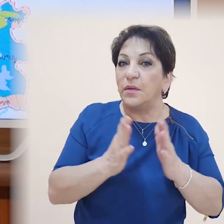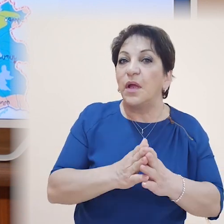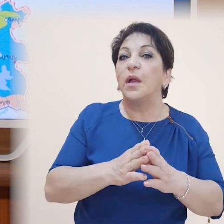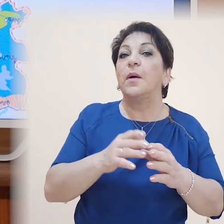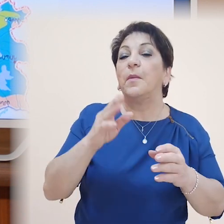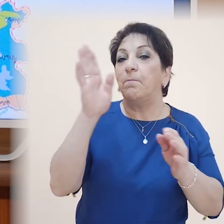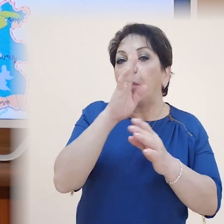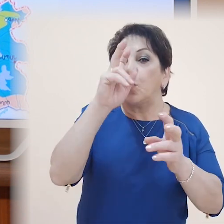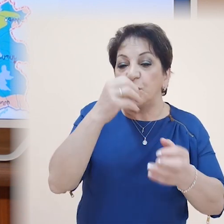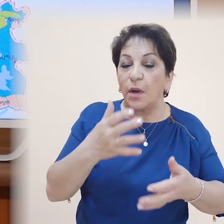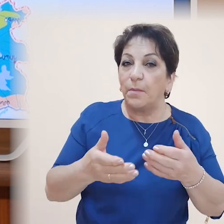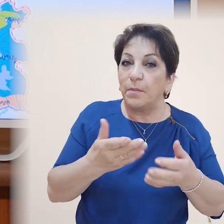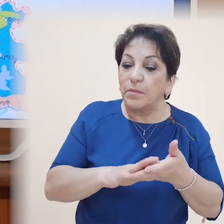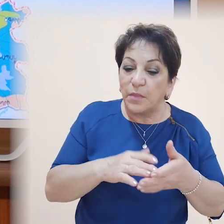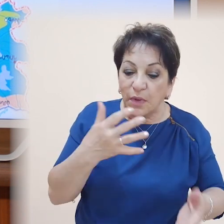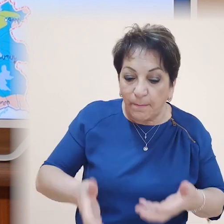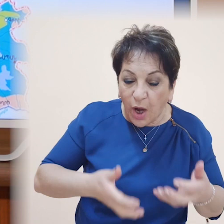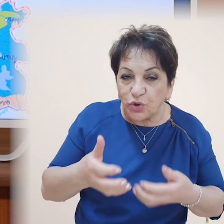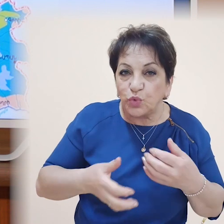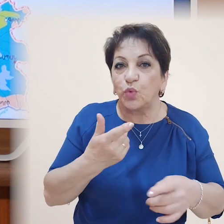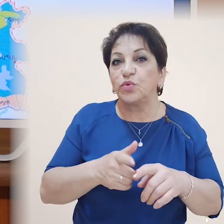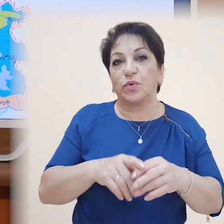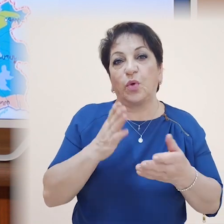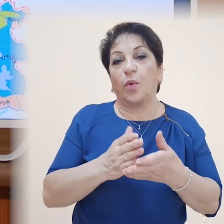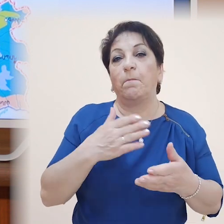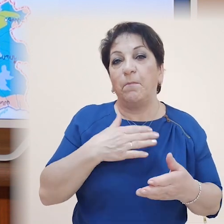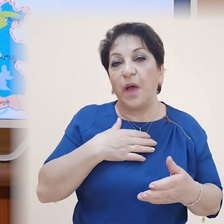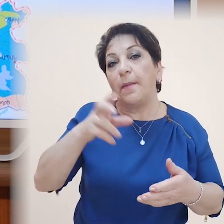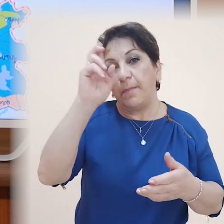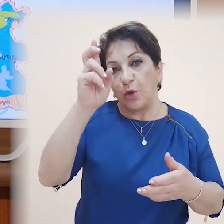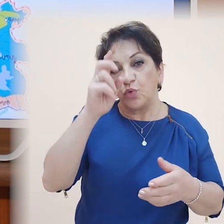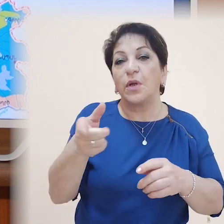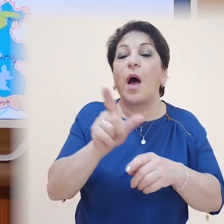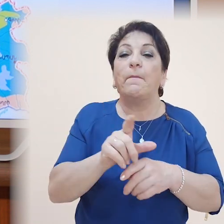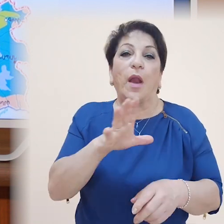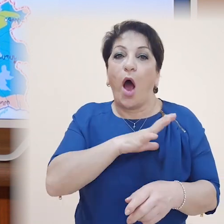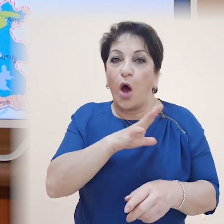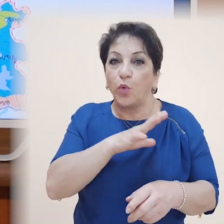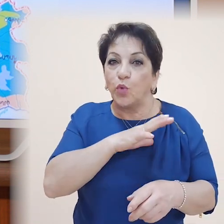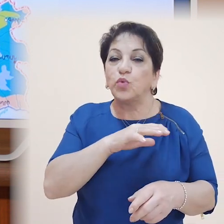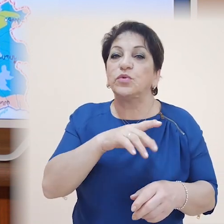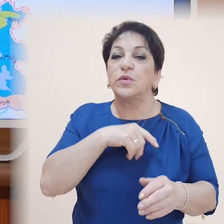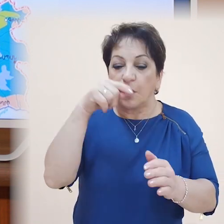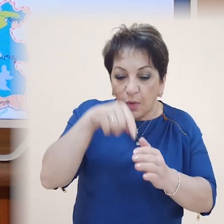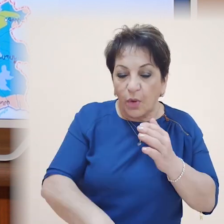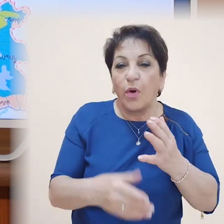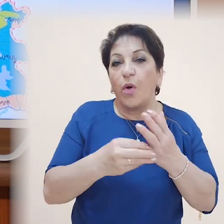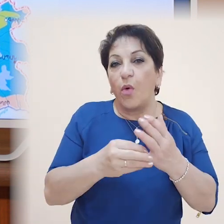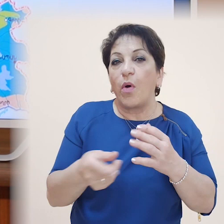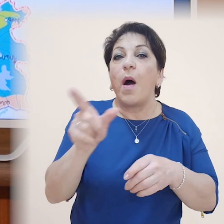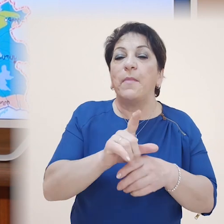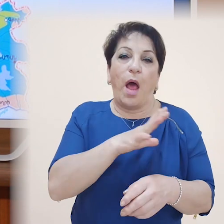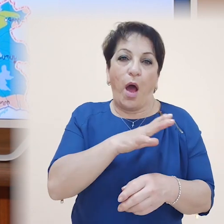ռեսորսների արումով բավականին բարինպաստ պայմաններ, այն հանդիսանում է մեր երկրի ամենահարուստ բնական ռեսորսներով